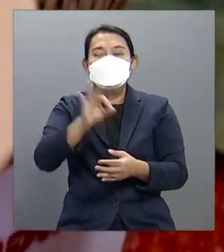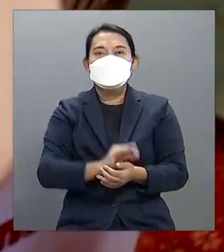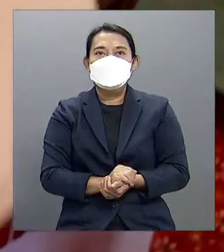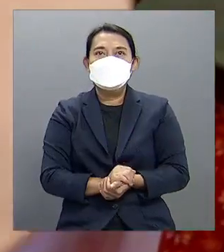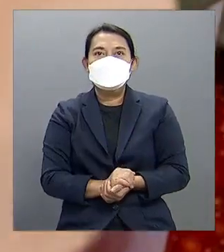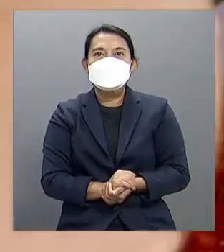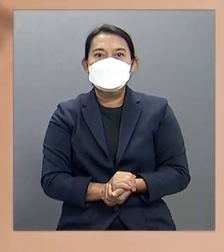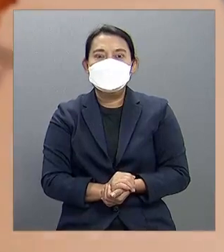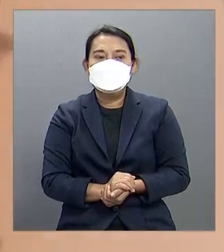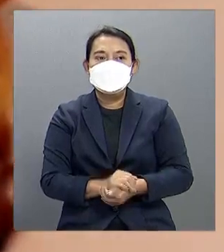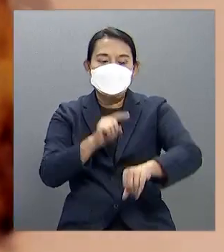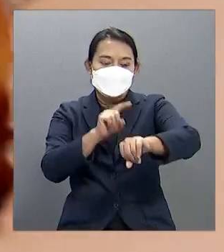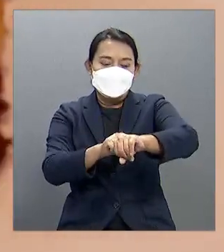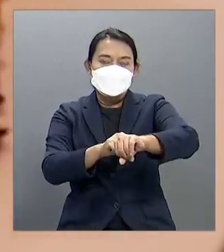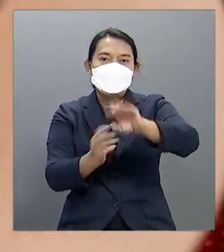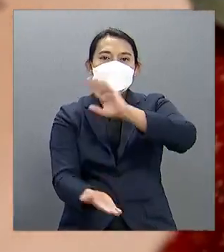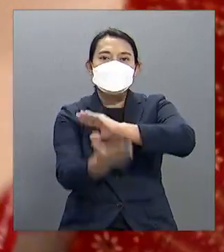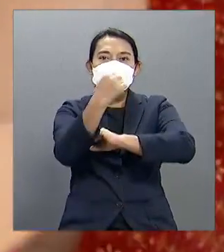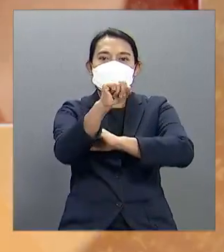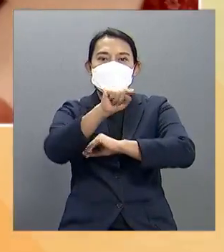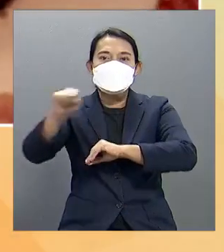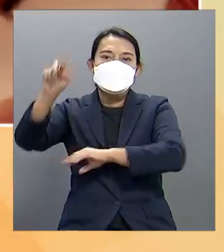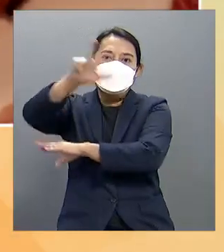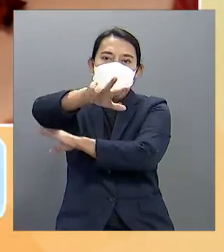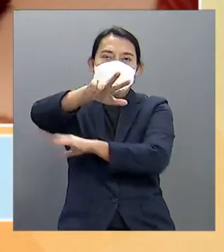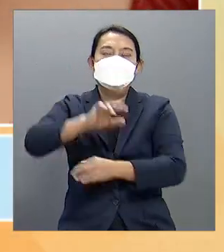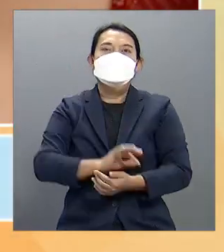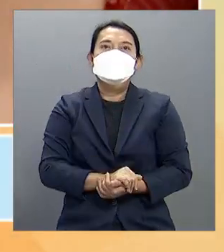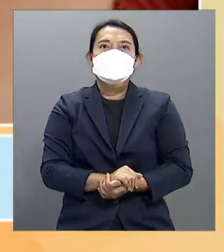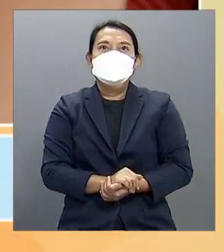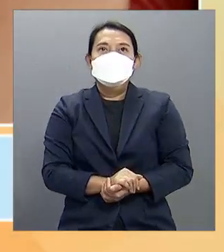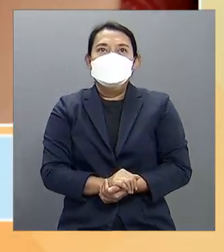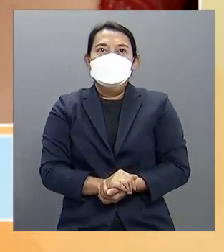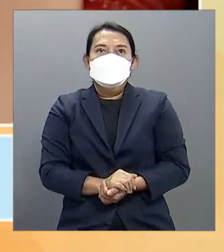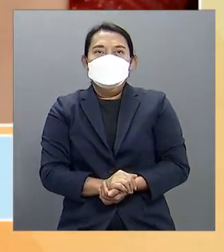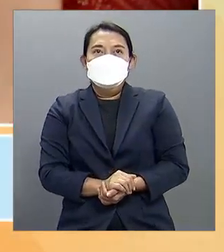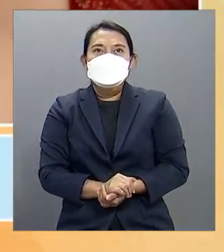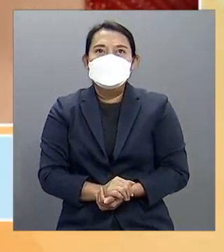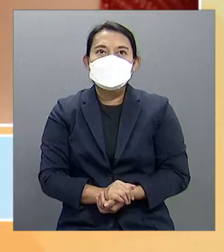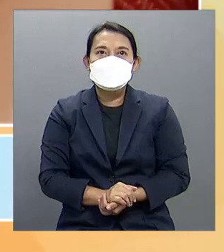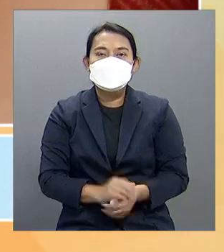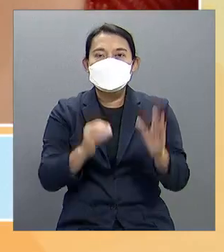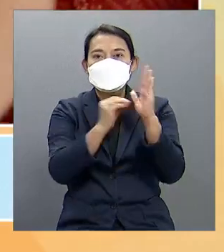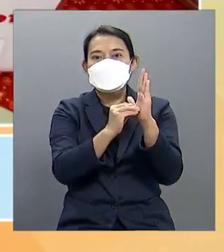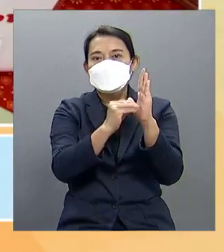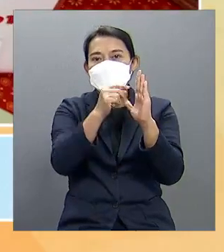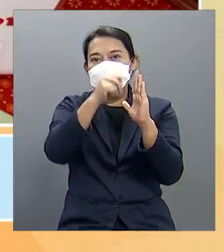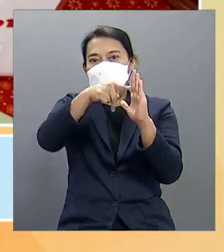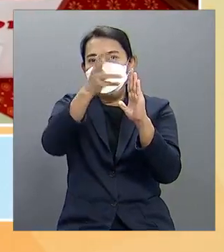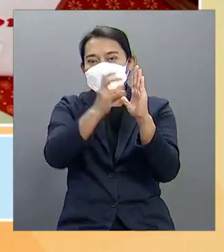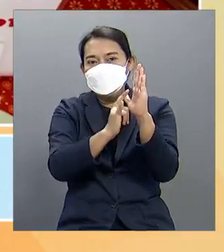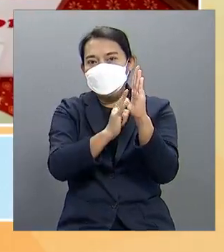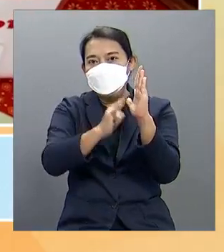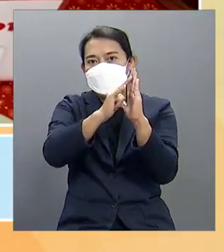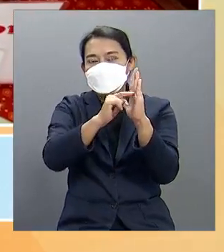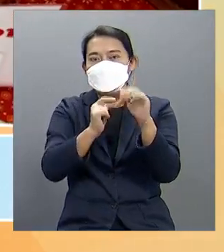งบ่าย3 ใช่ค่ะใช ่ไม่น่าทันไฟล่าสุดที่จะไปพิษโลกเนี่ยนะฮะผมว่าก็น่าจะเที่ยงอ่ะ พี่จริงจังเหร